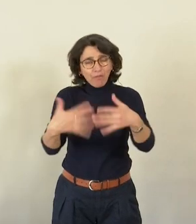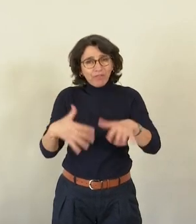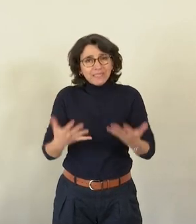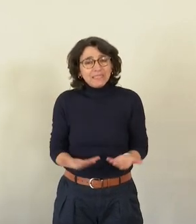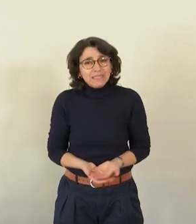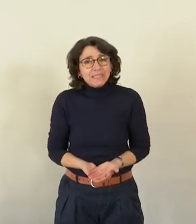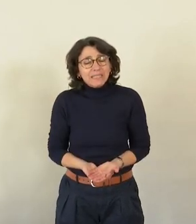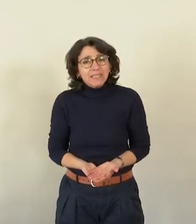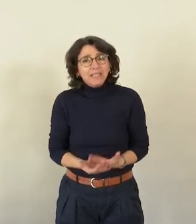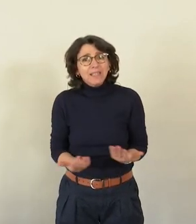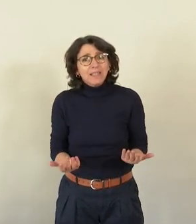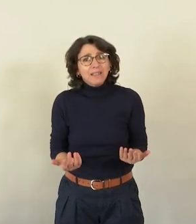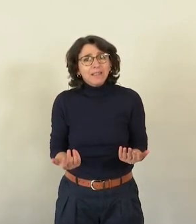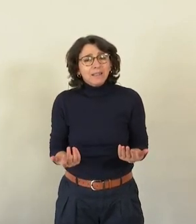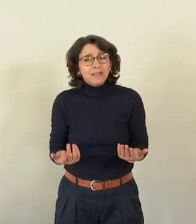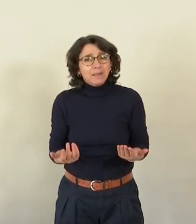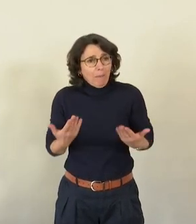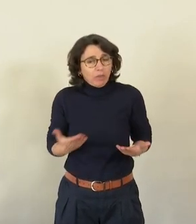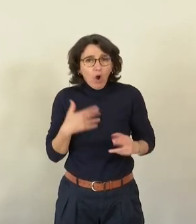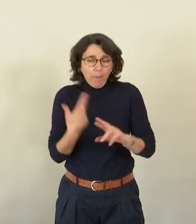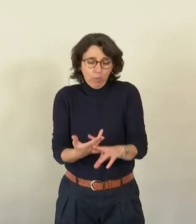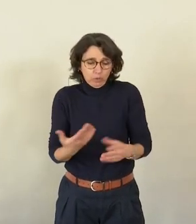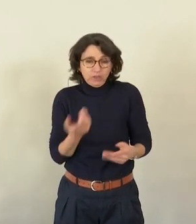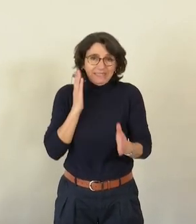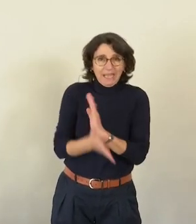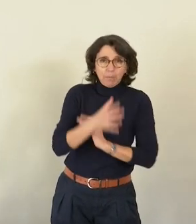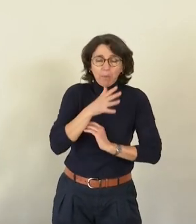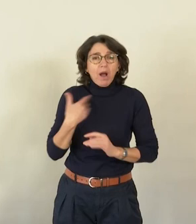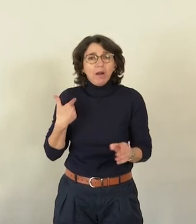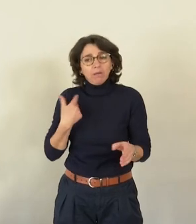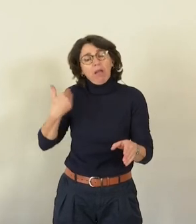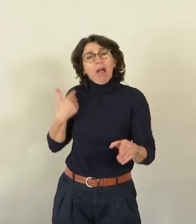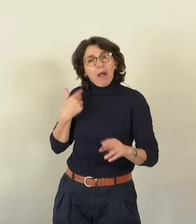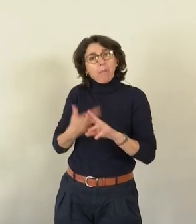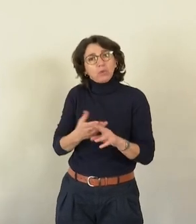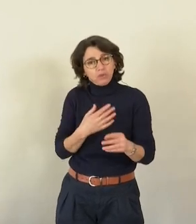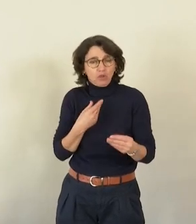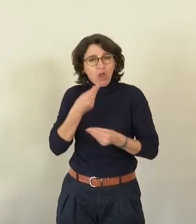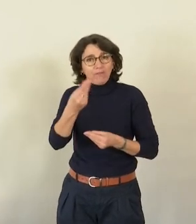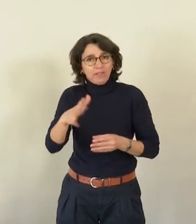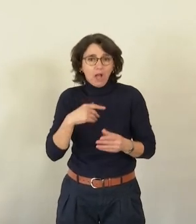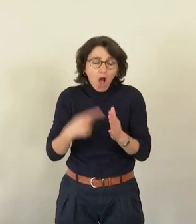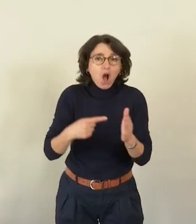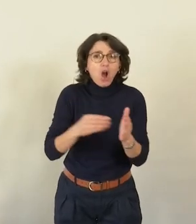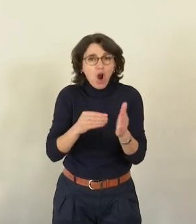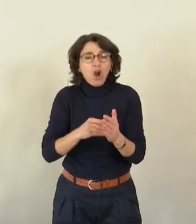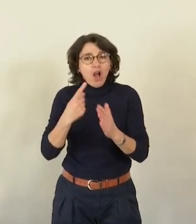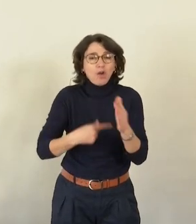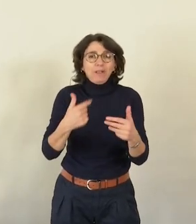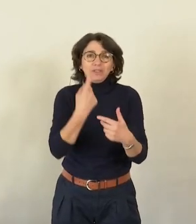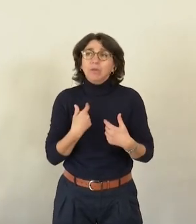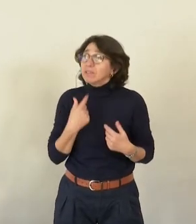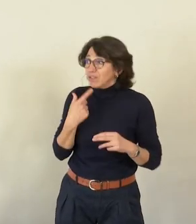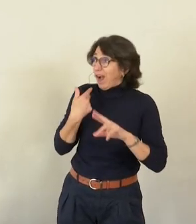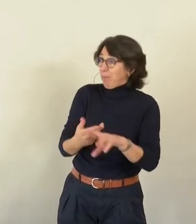ne n'était pas divulgable en l'état voilà donc il y a des affaires judiciaires en cours et donc peut-être que vous seriez très intéressé